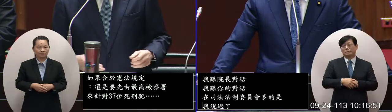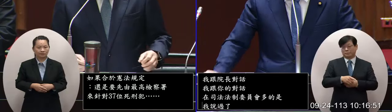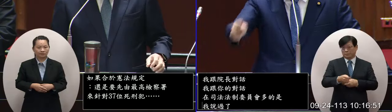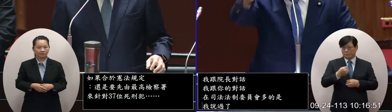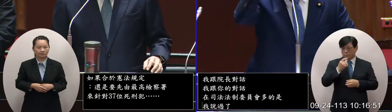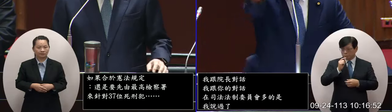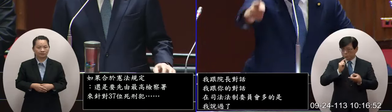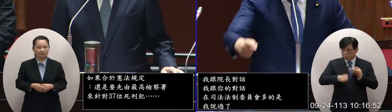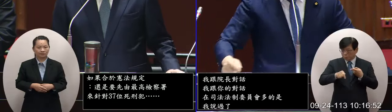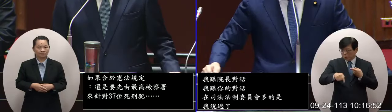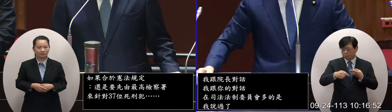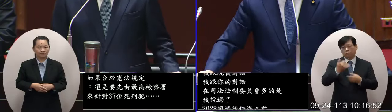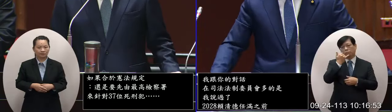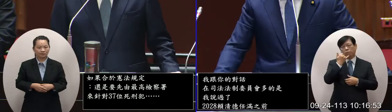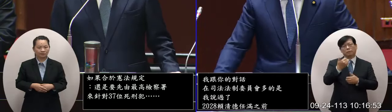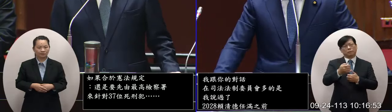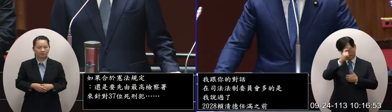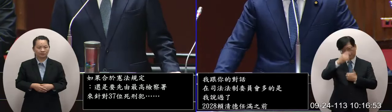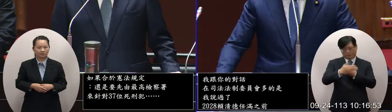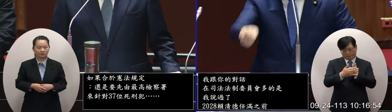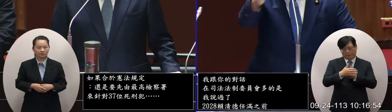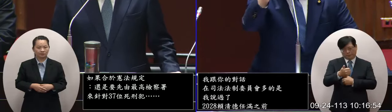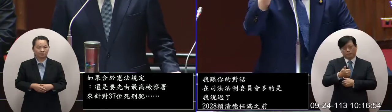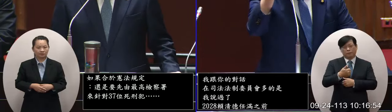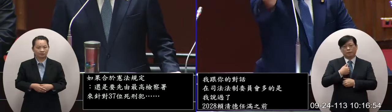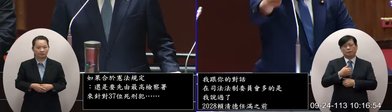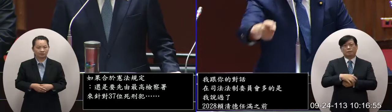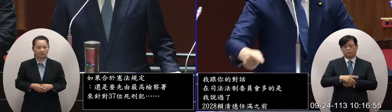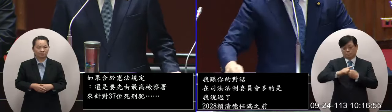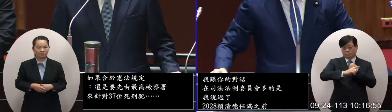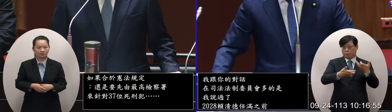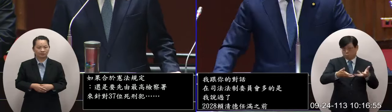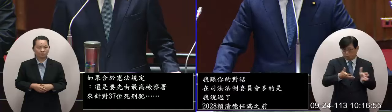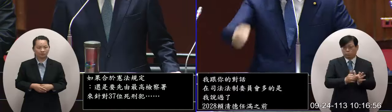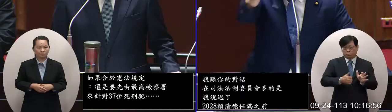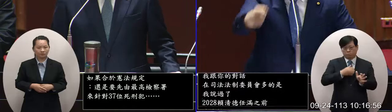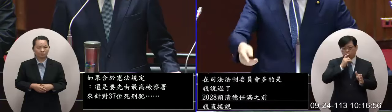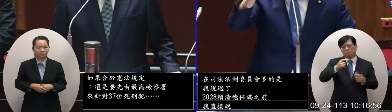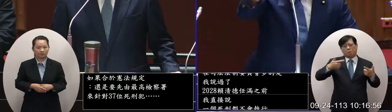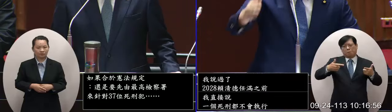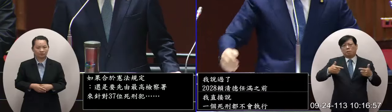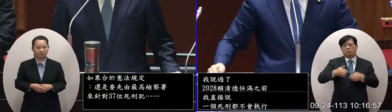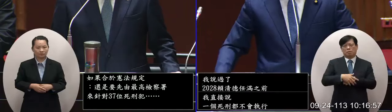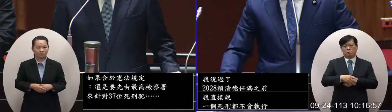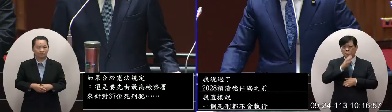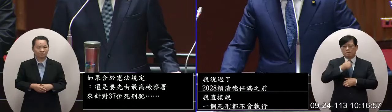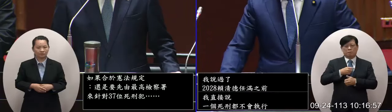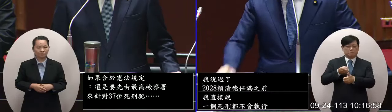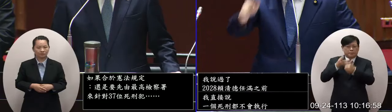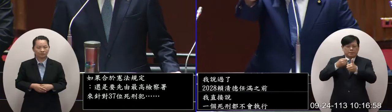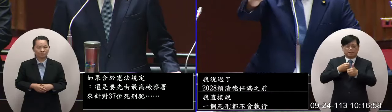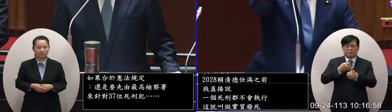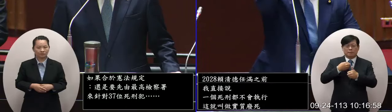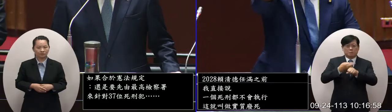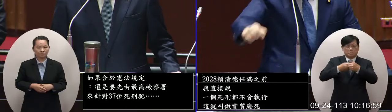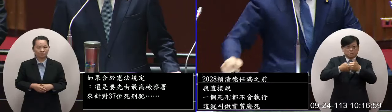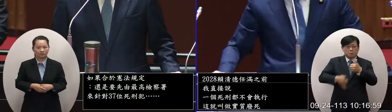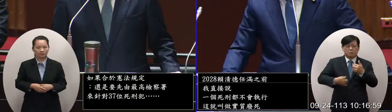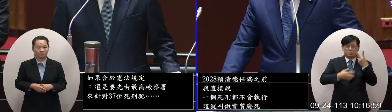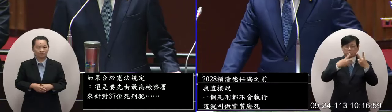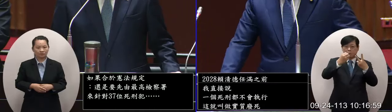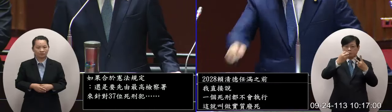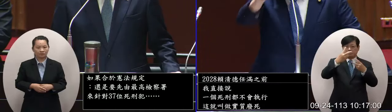这句话，但我希望你把我否定掉，我希望你用法务部的行动否定我，否定罗志强，打脸罗志强。2028年